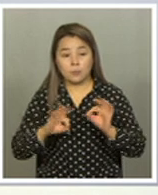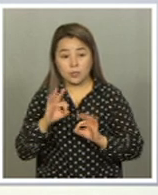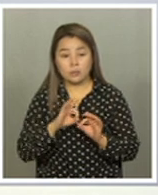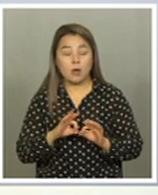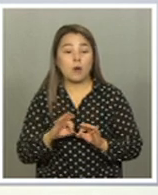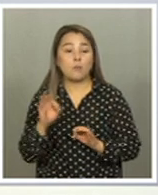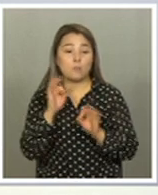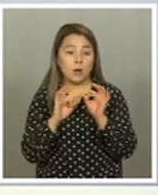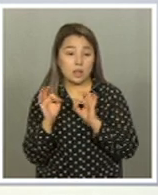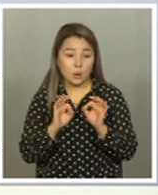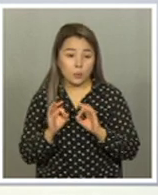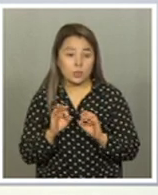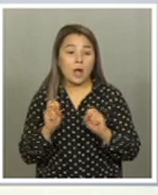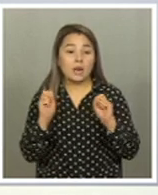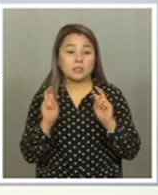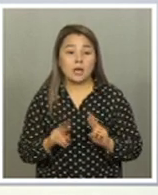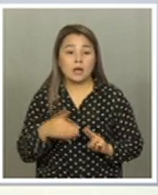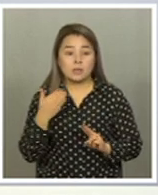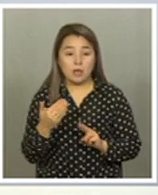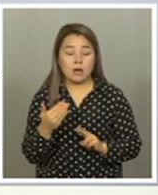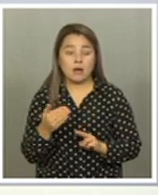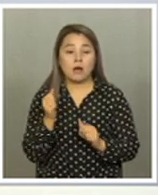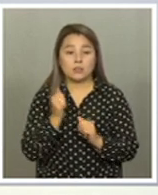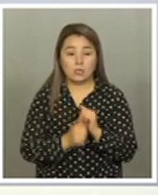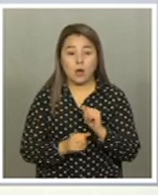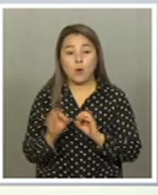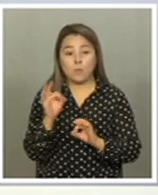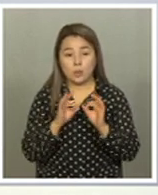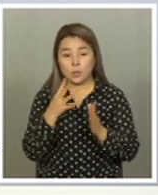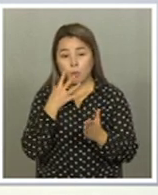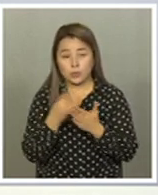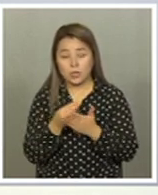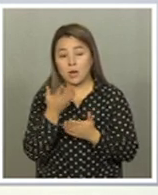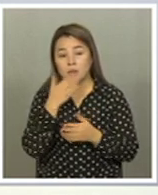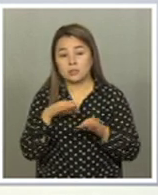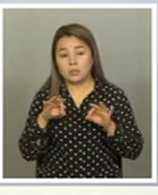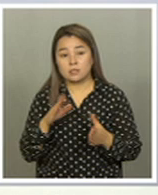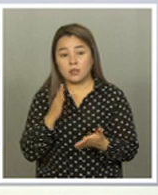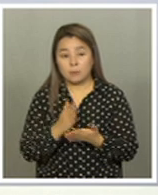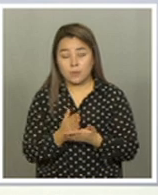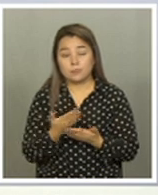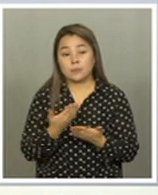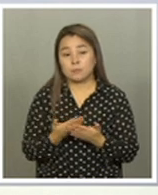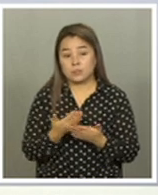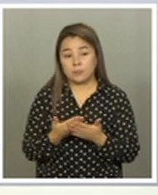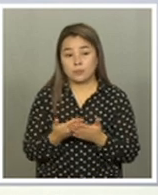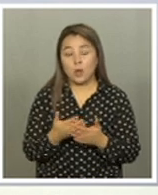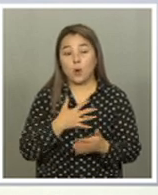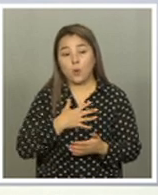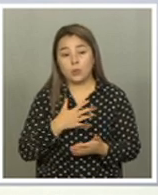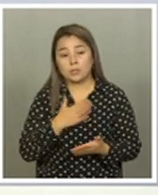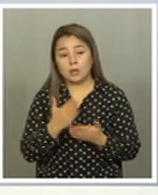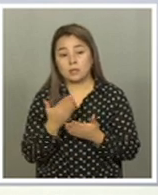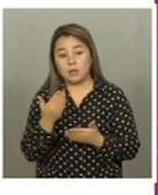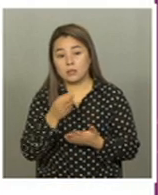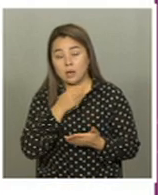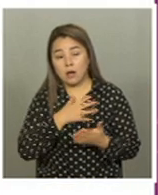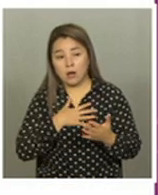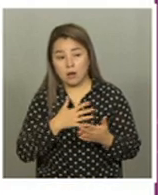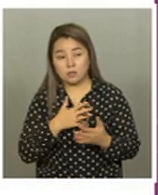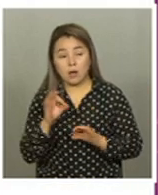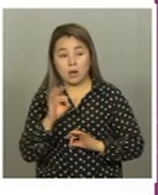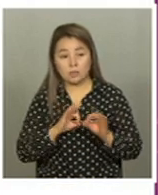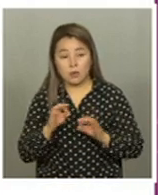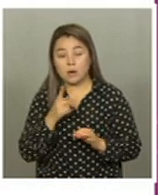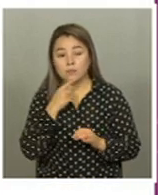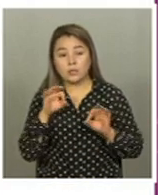молекулалары арнайы әр молекуланың өзінің түстері болады. Мысалы, оттек атомдары қызыл түспен